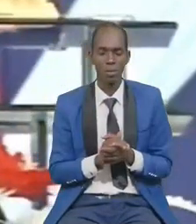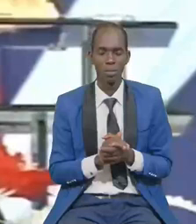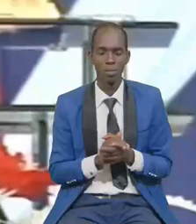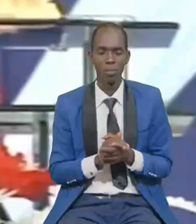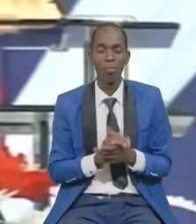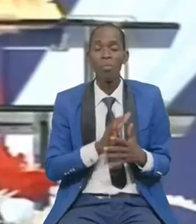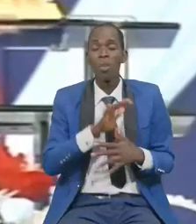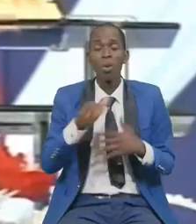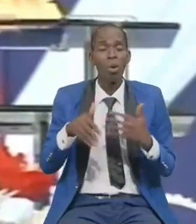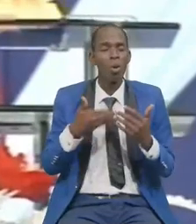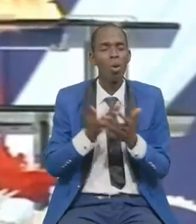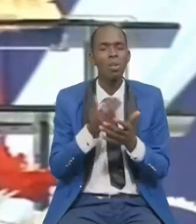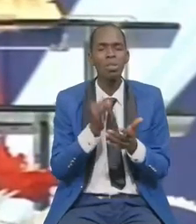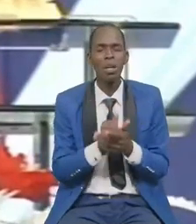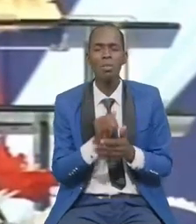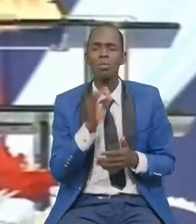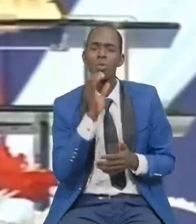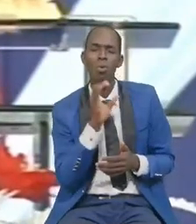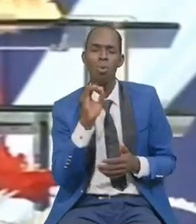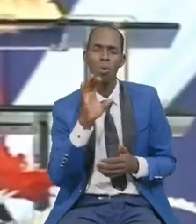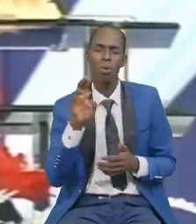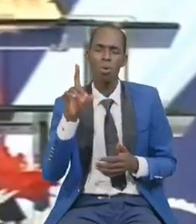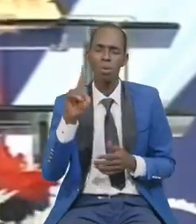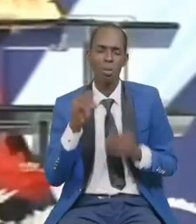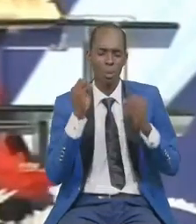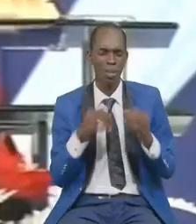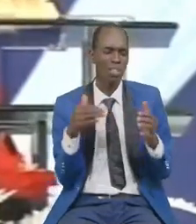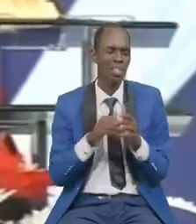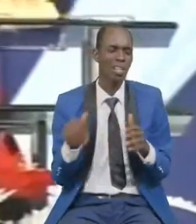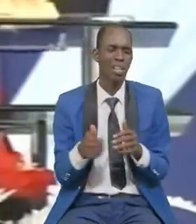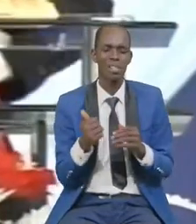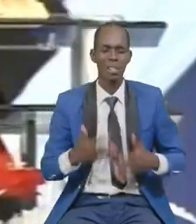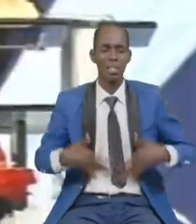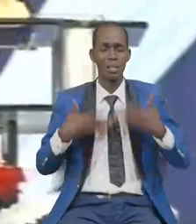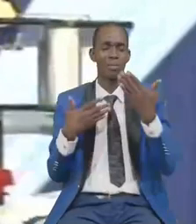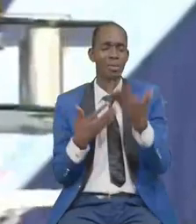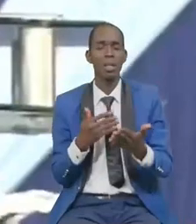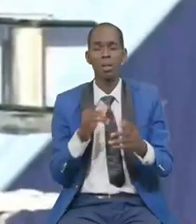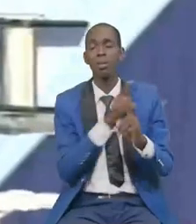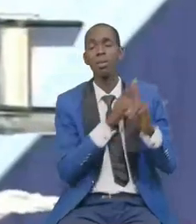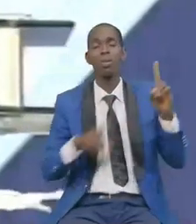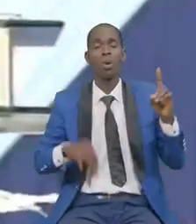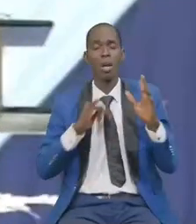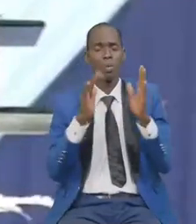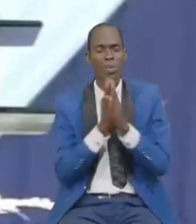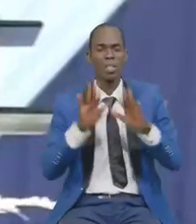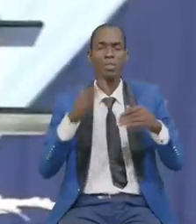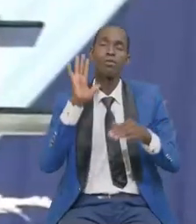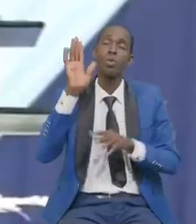Toutes ces puissances occultes contre la vie de qui que ce soit. Je le prie, Seigneur, accorde la vie, délivrance à ton